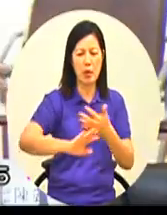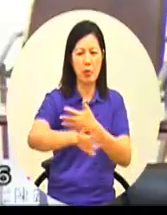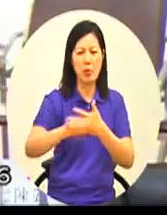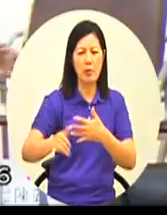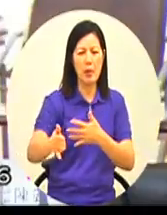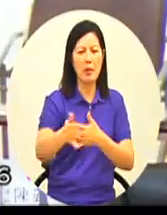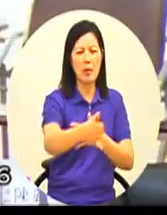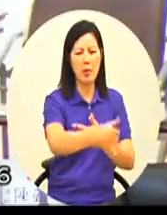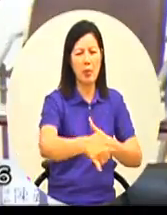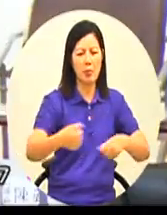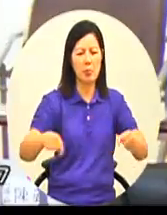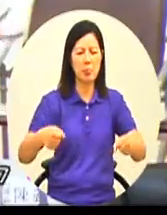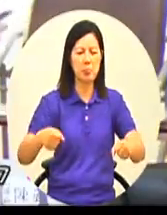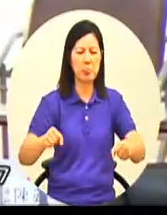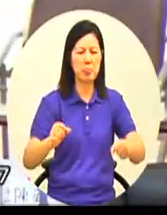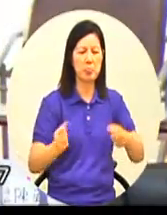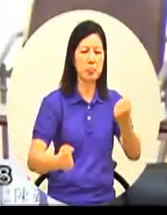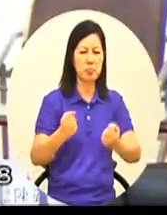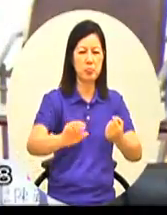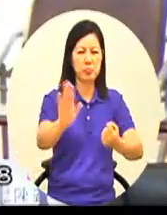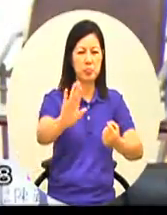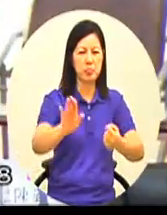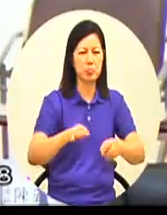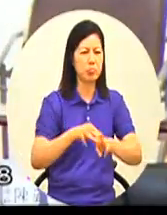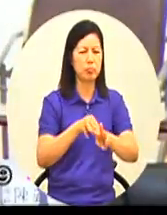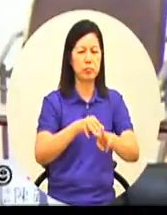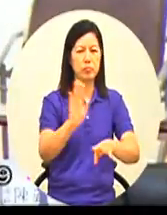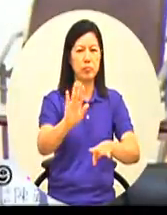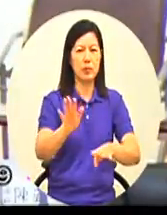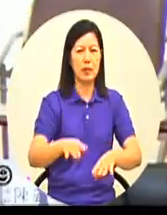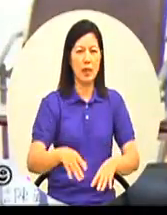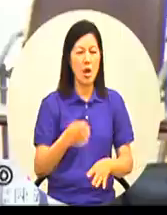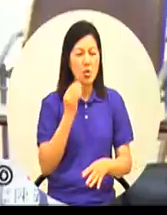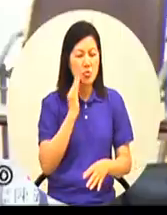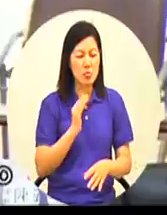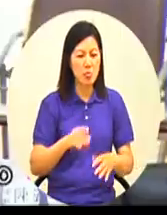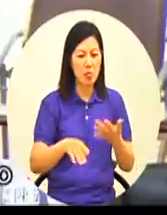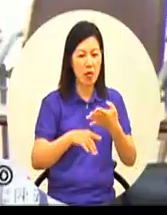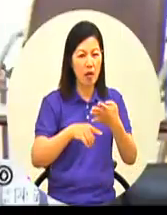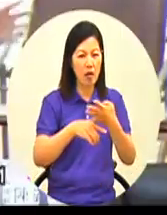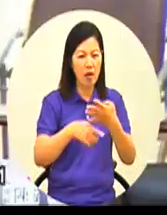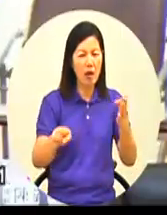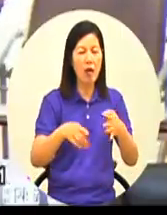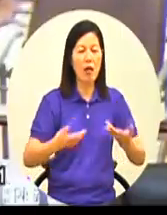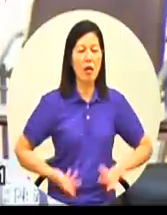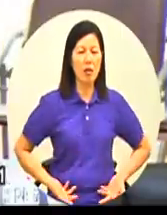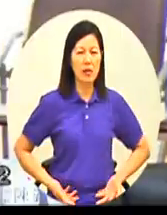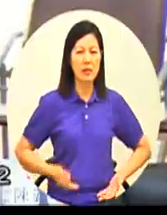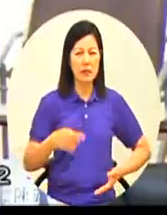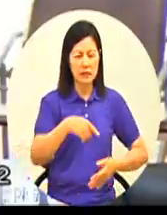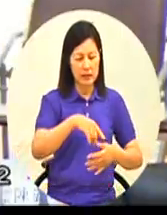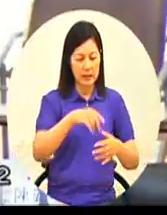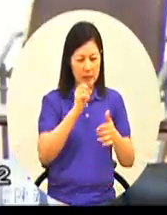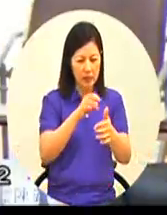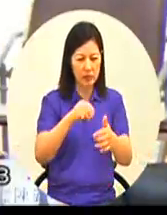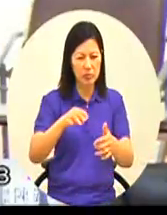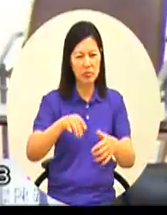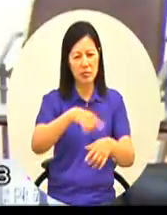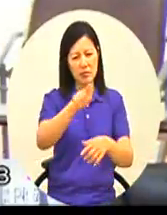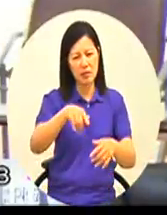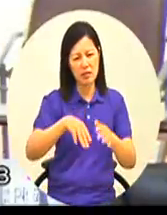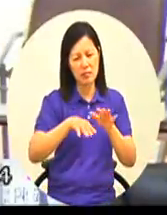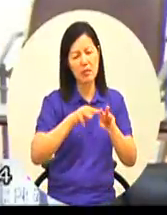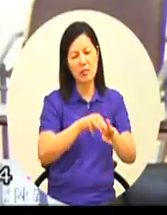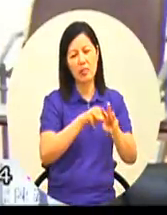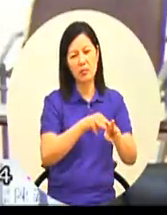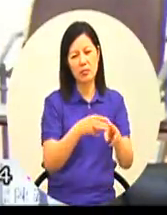驶，开车骑机车尽量少出门，那刚好我们如果休半天假的话，刚好是叫大家都出门，所以这一点我